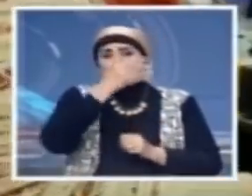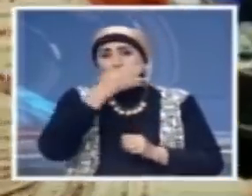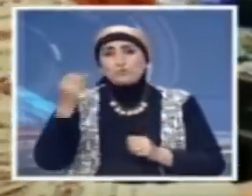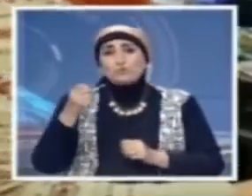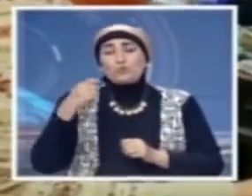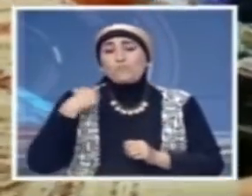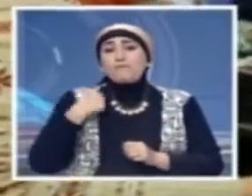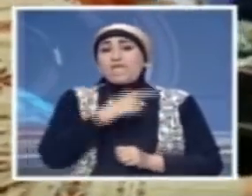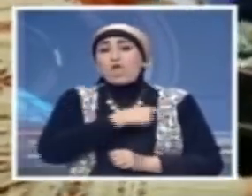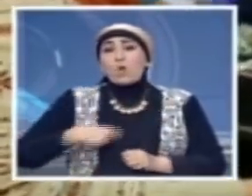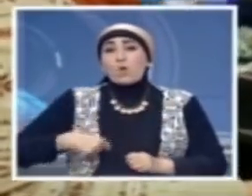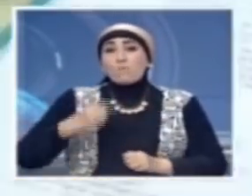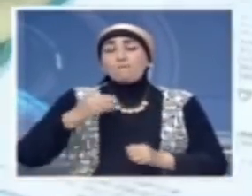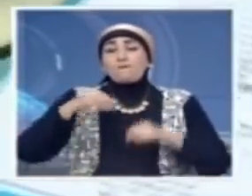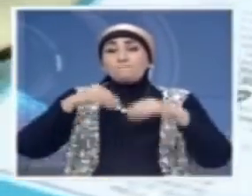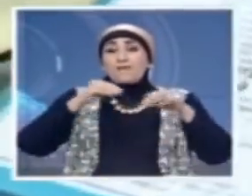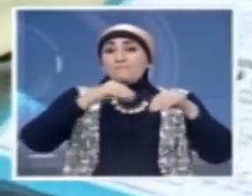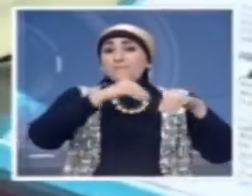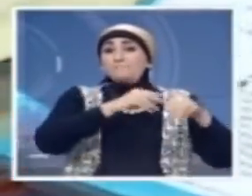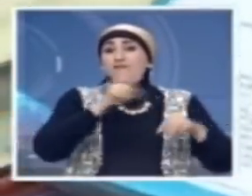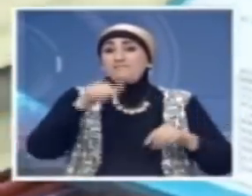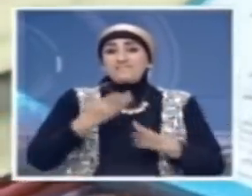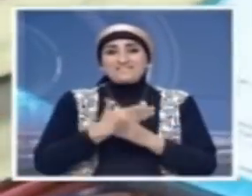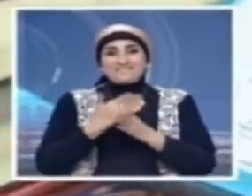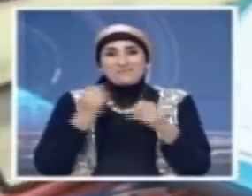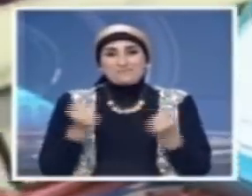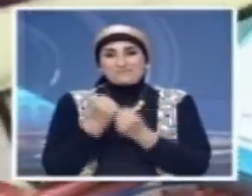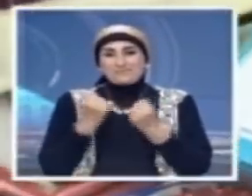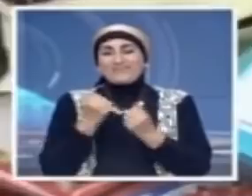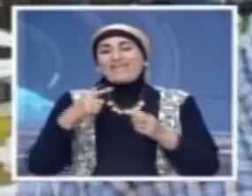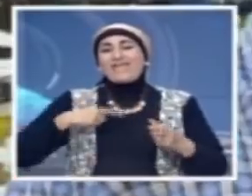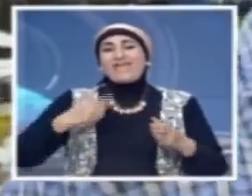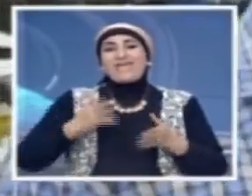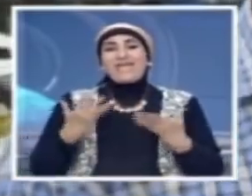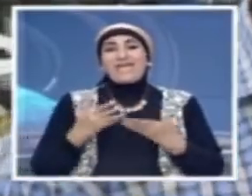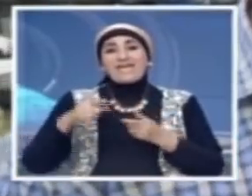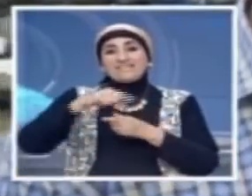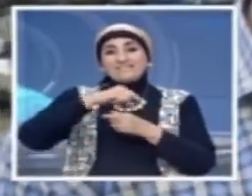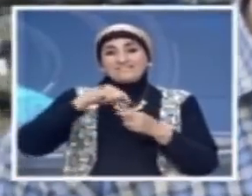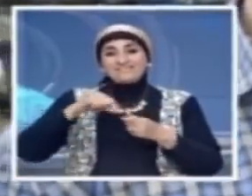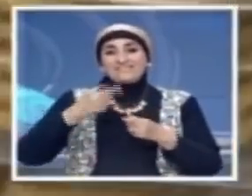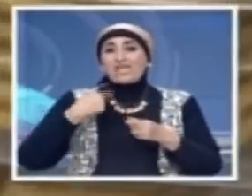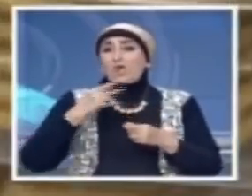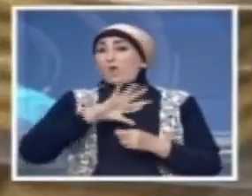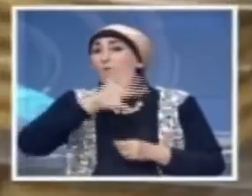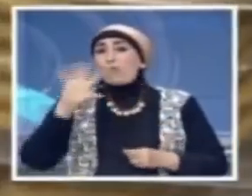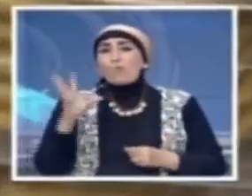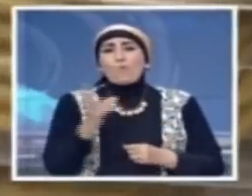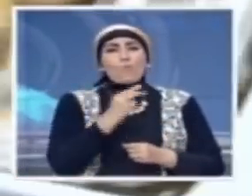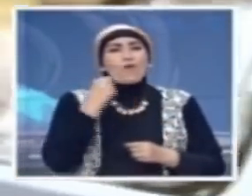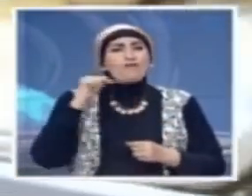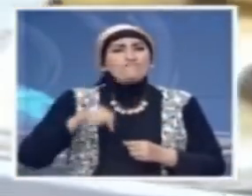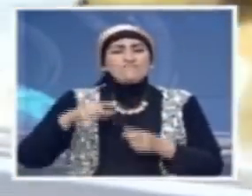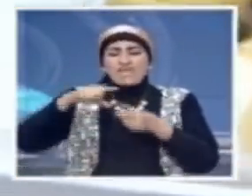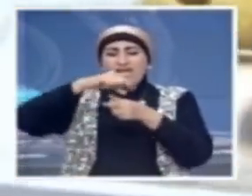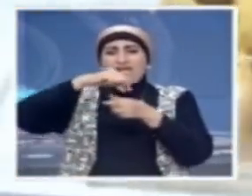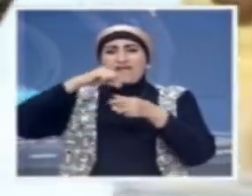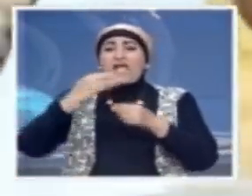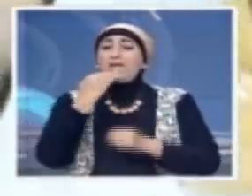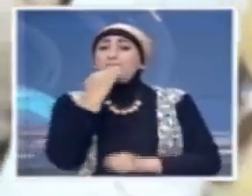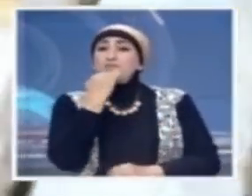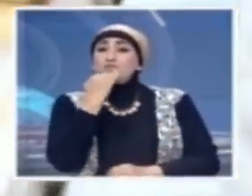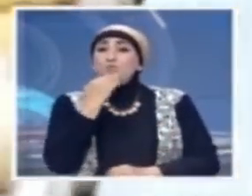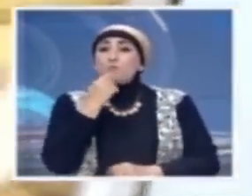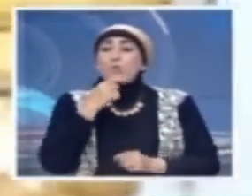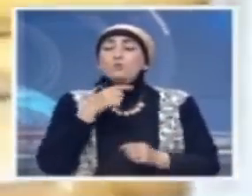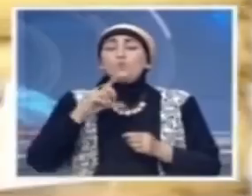مجمع ينتشرون بمحافظات الجمهورية استعدادا لعيد الفطرة. عندنا في جميع المجمعات كميات كبيرة جدا من الكحك والبسكوت